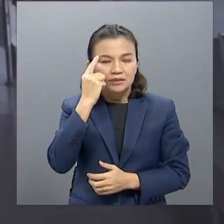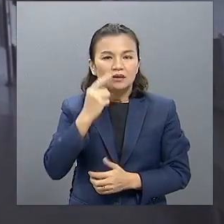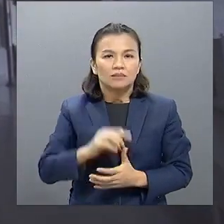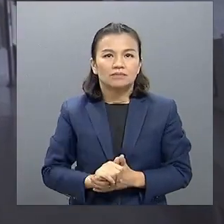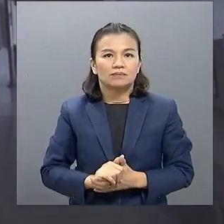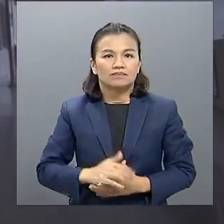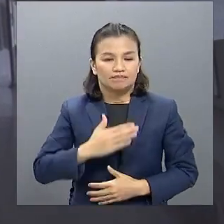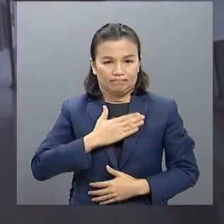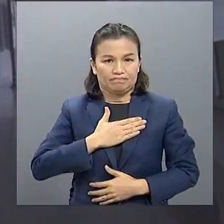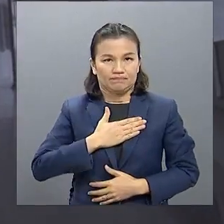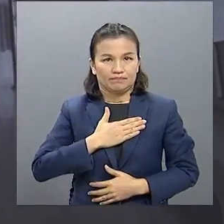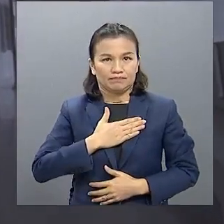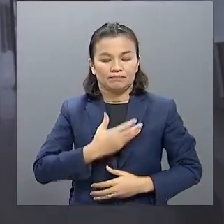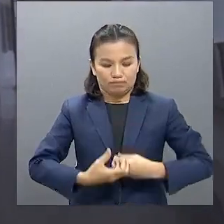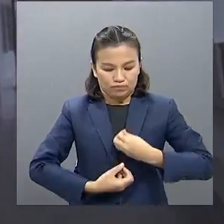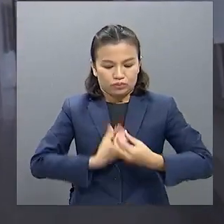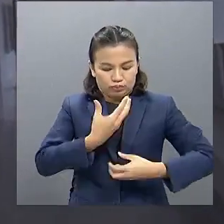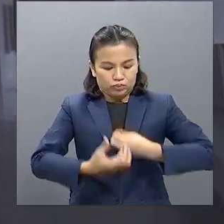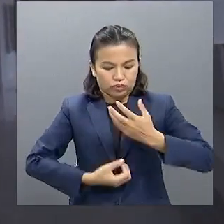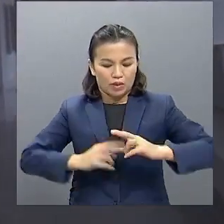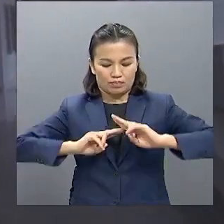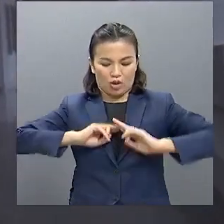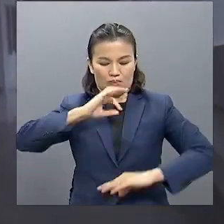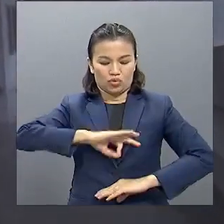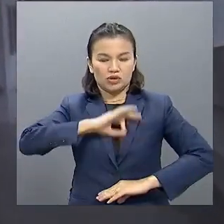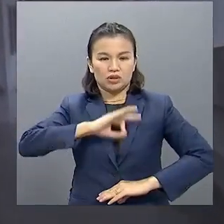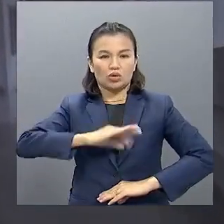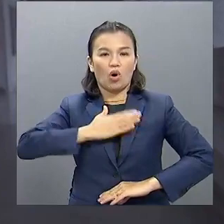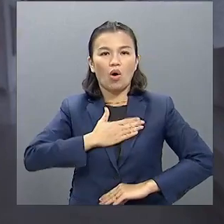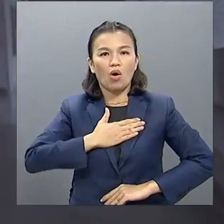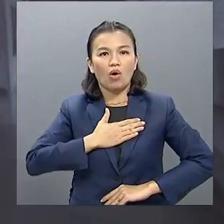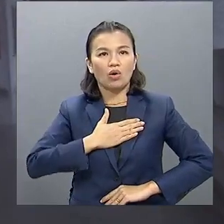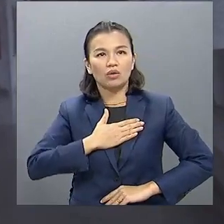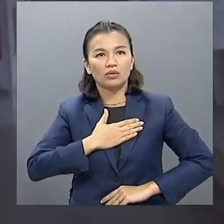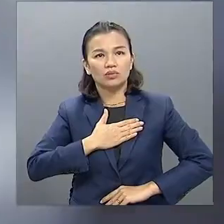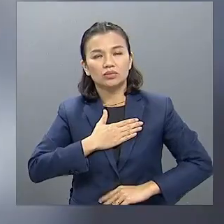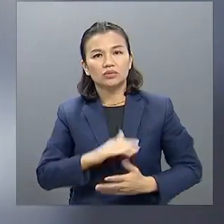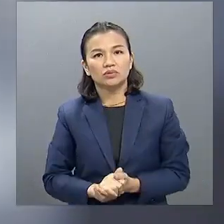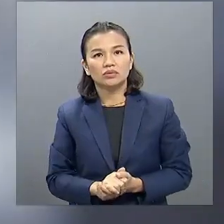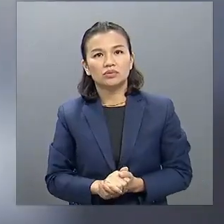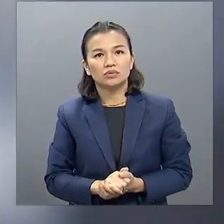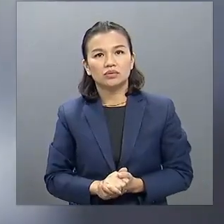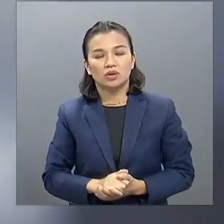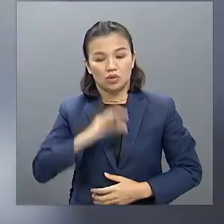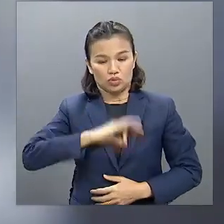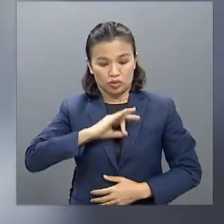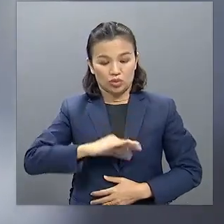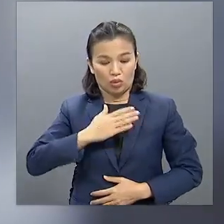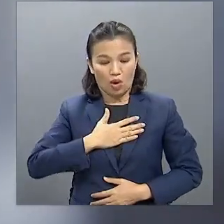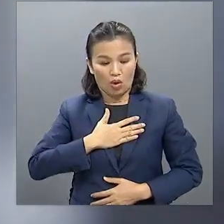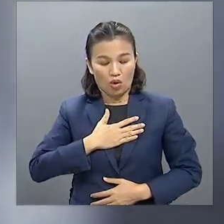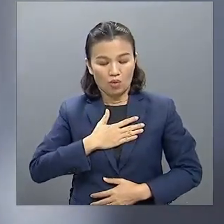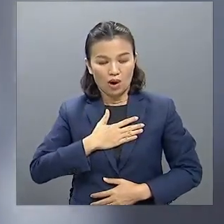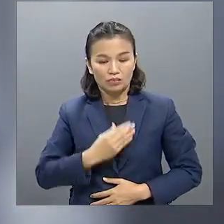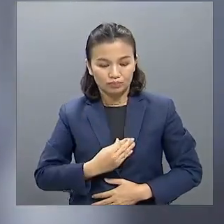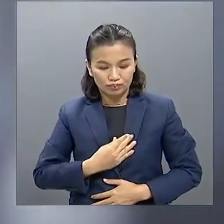อถ่ายทอดความรู้สึกของเราในช่วงที่เราได้รับรู้ว่าการจากไป